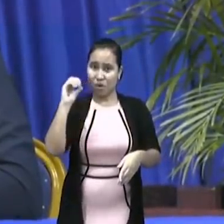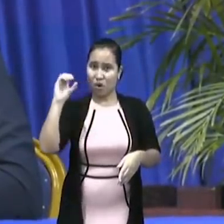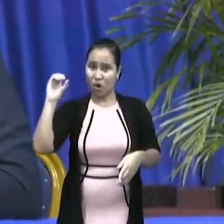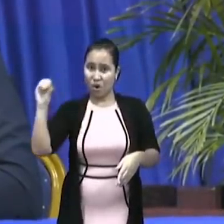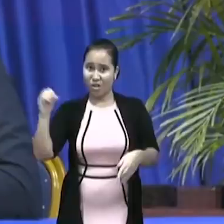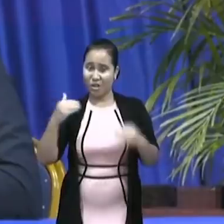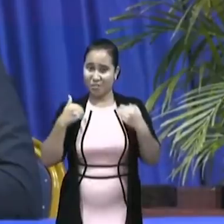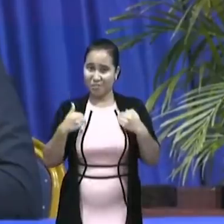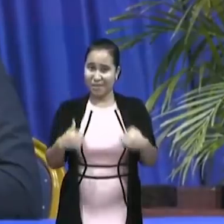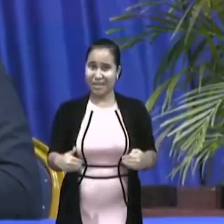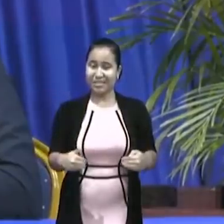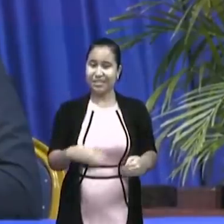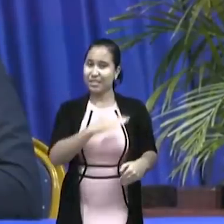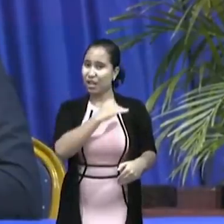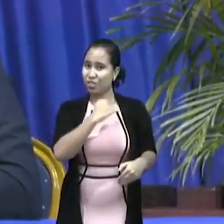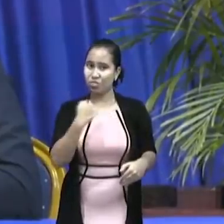dit.